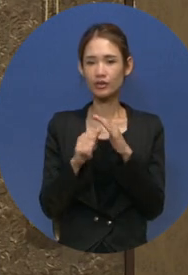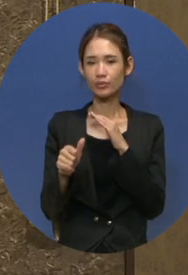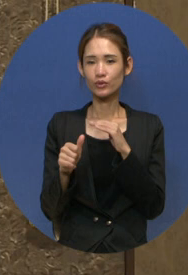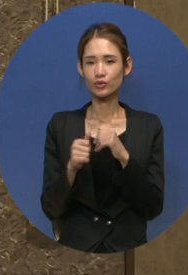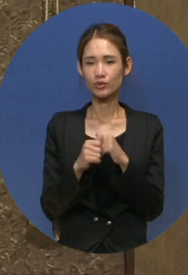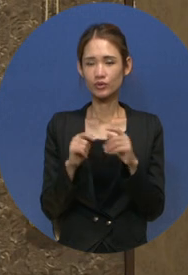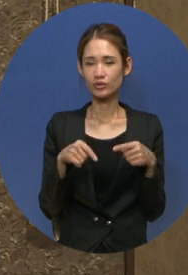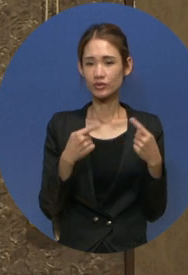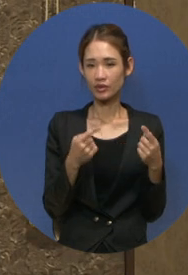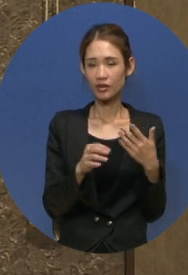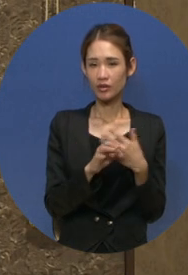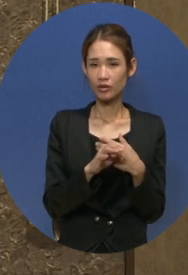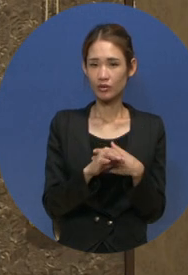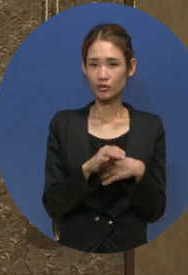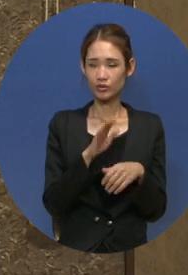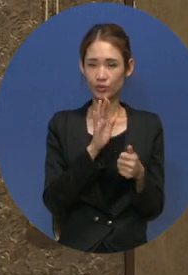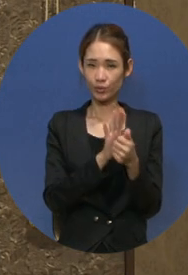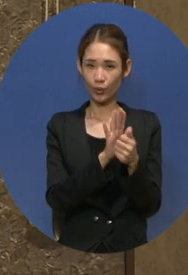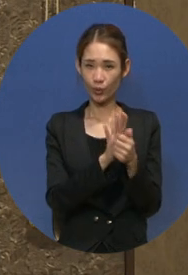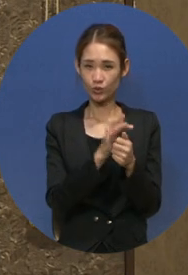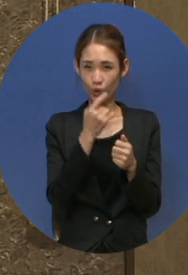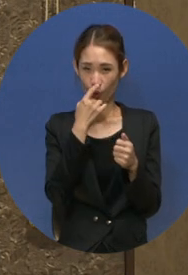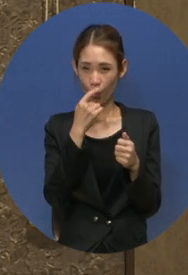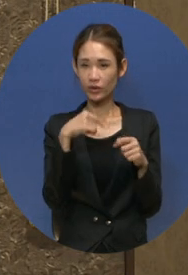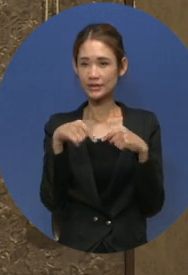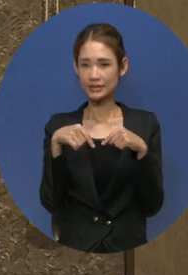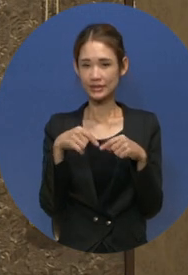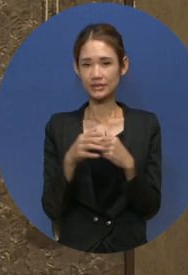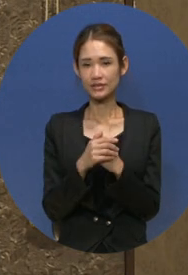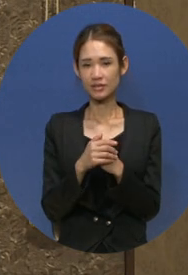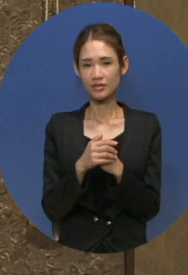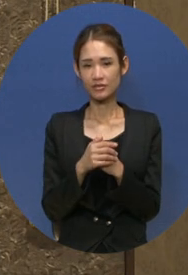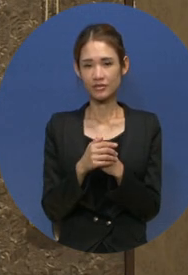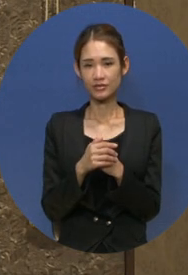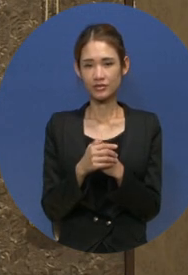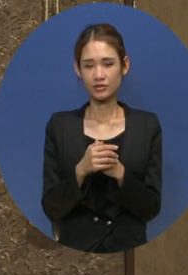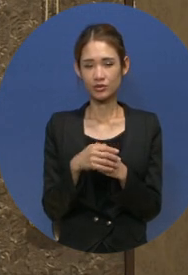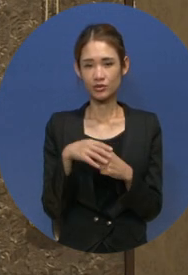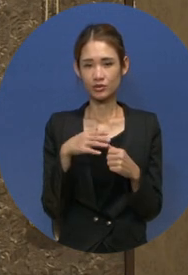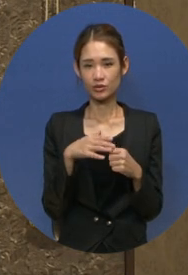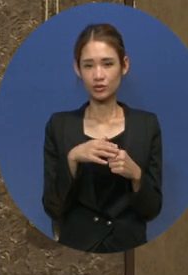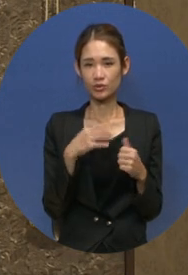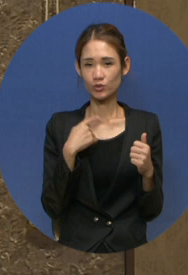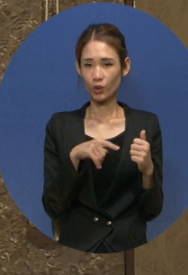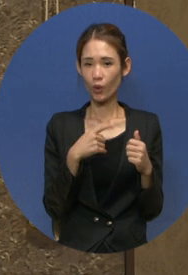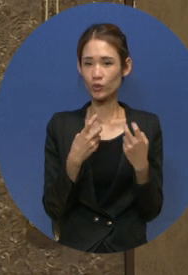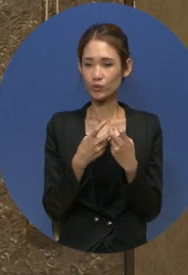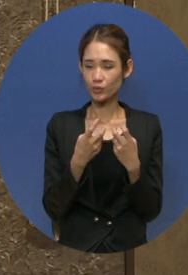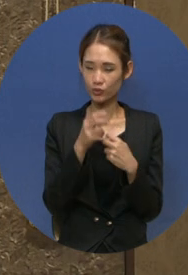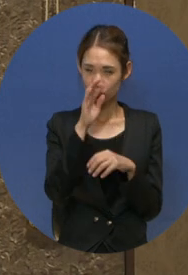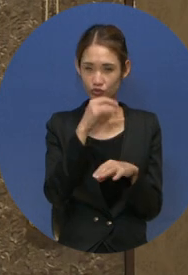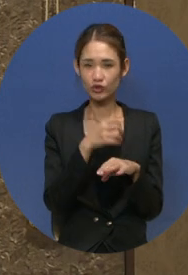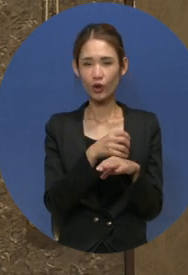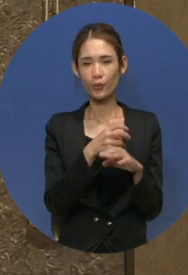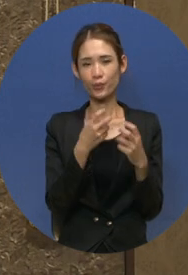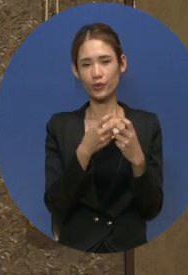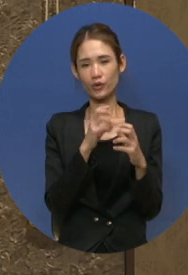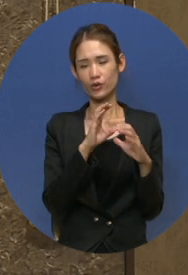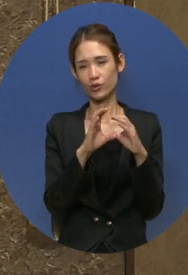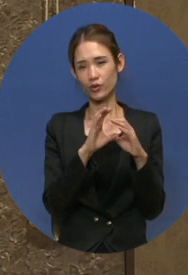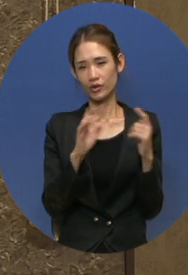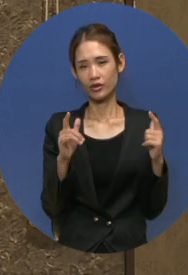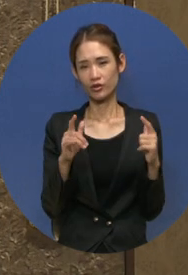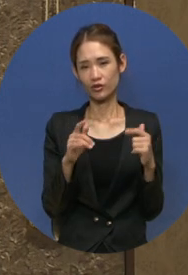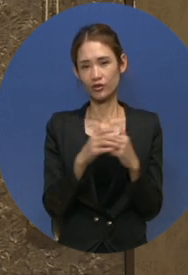되거나 아니면은 또 이렇게 보조 코치, 배드민턴 코치가 되는 그런 어떤 그 교수법, 훈련법, 의사소통법, 그런